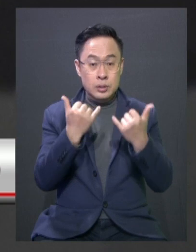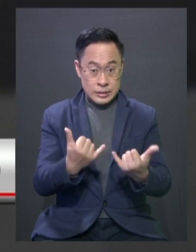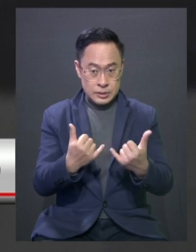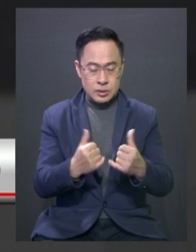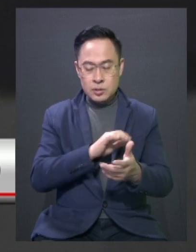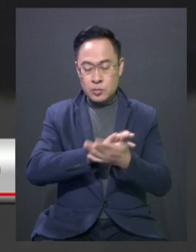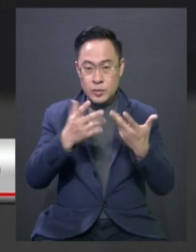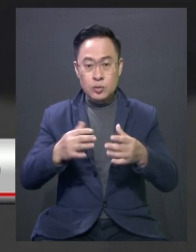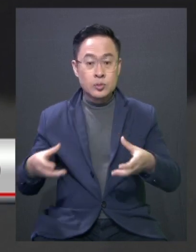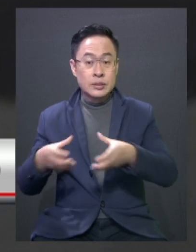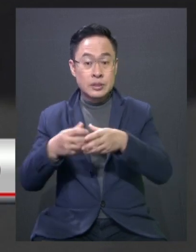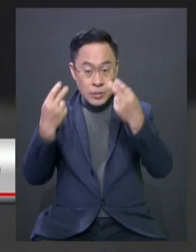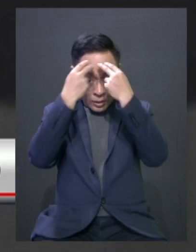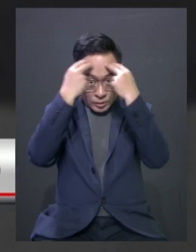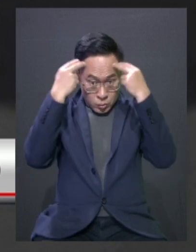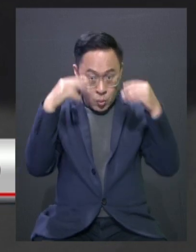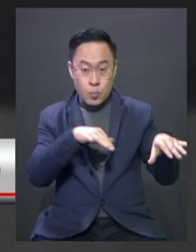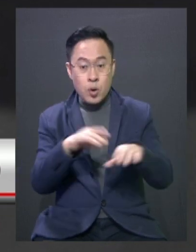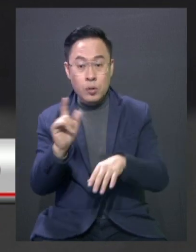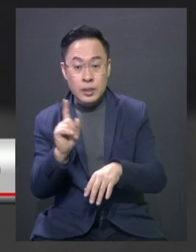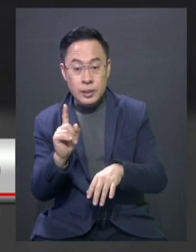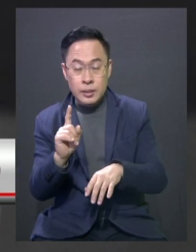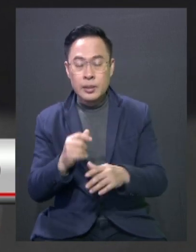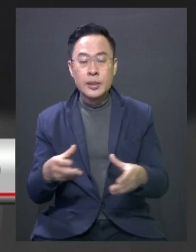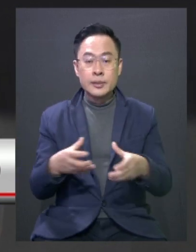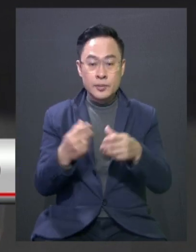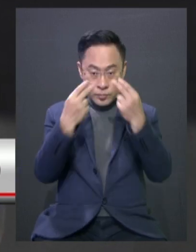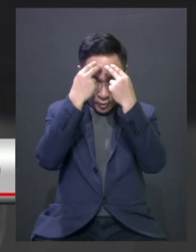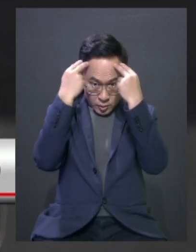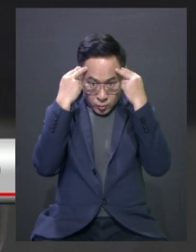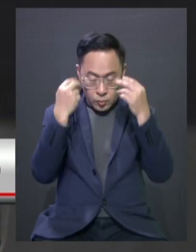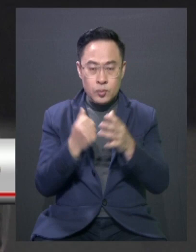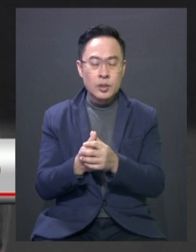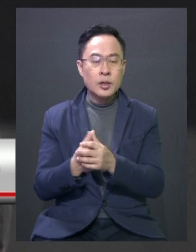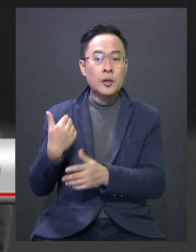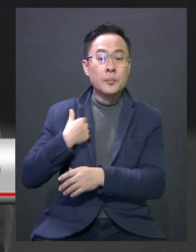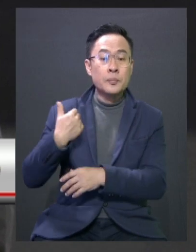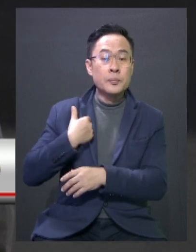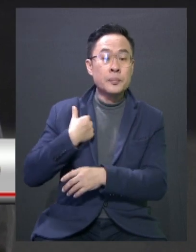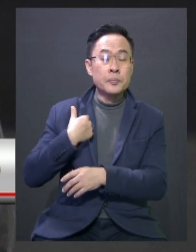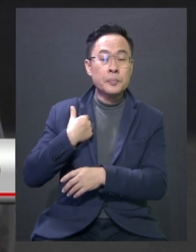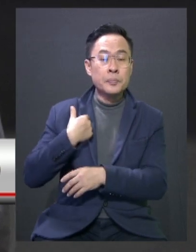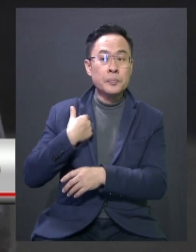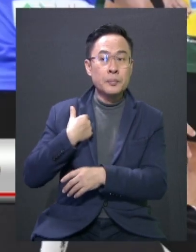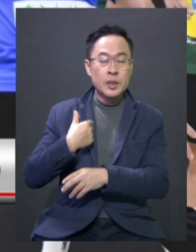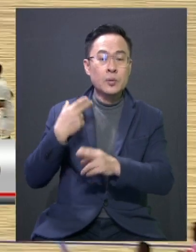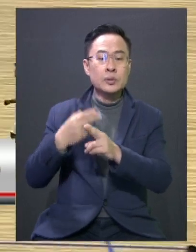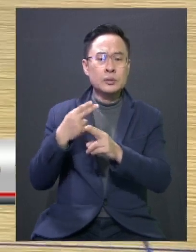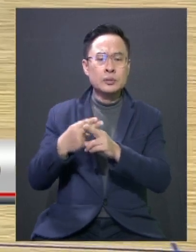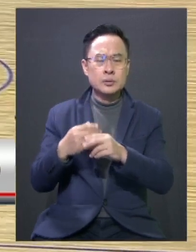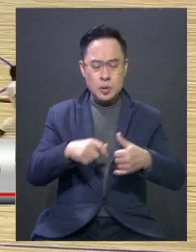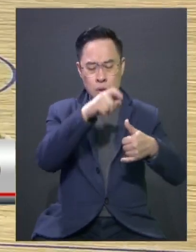คู่แข่งอย่างเซาอุดิอาระเบียค่ะก็มาเป็นทางด้านของเอ่อโมฮัมหมัด